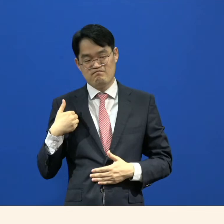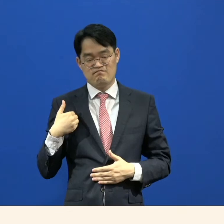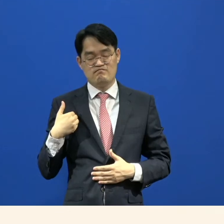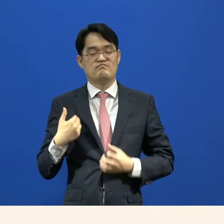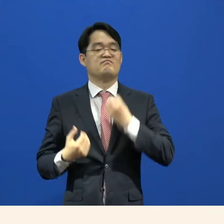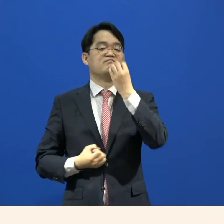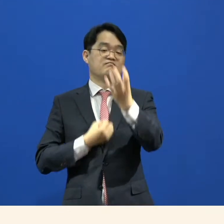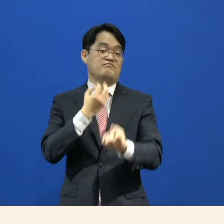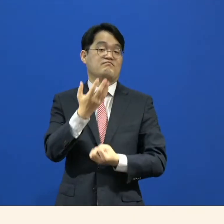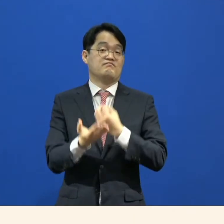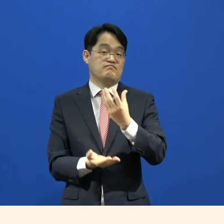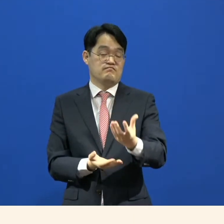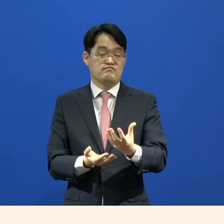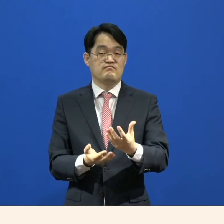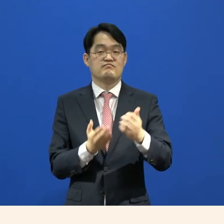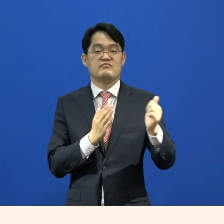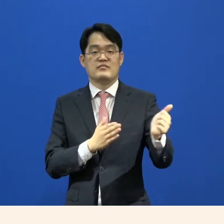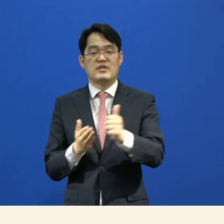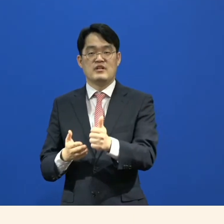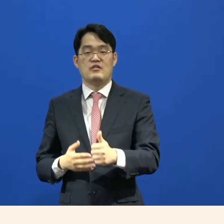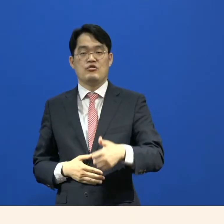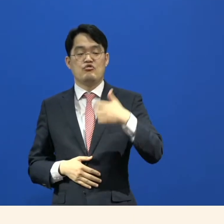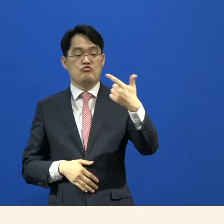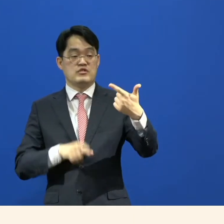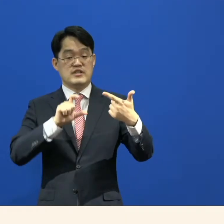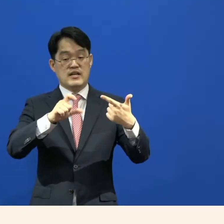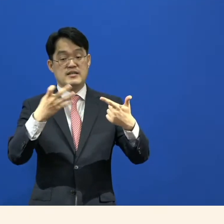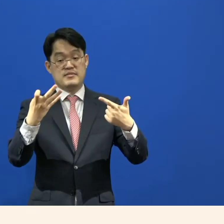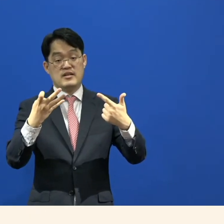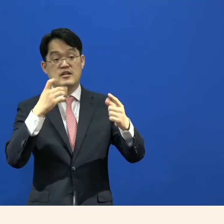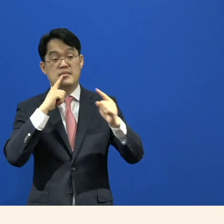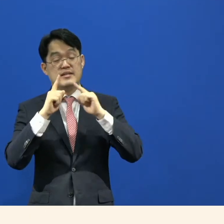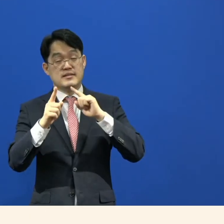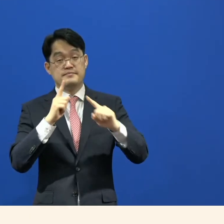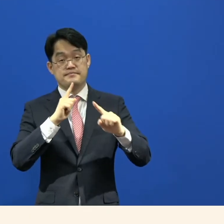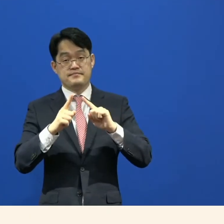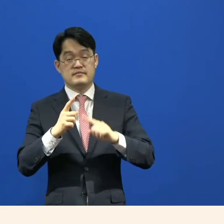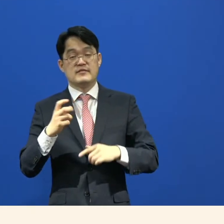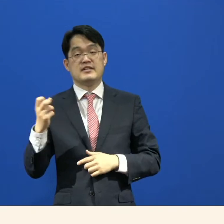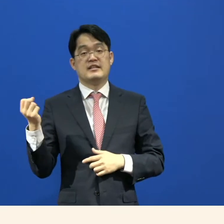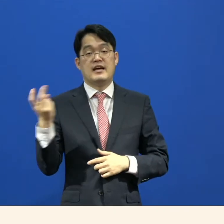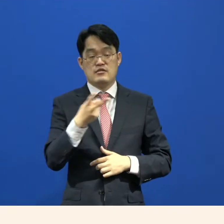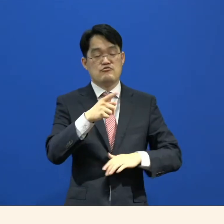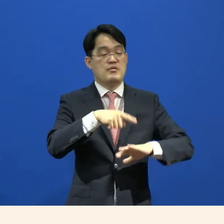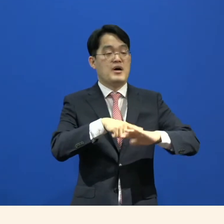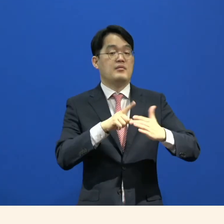우리 6장 14절 한번 다시 띄워주시겠습니다. 우리 한번 마음으로,